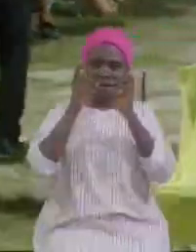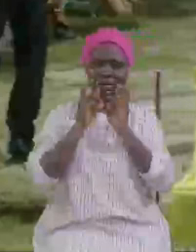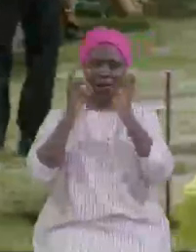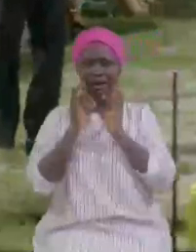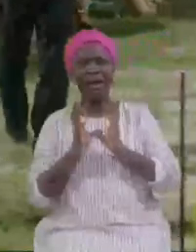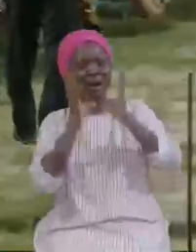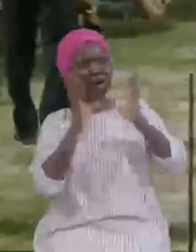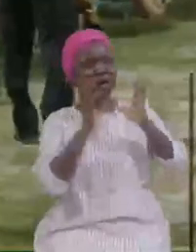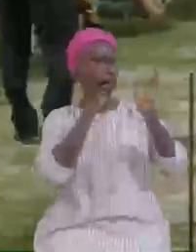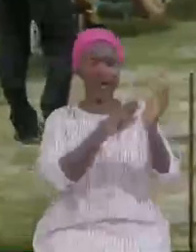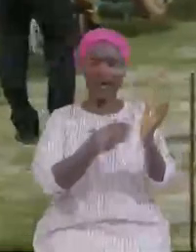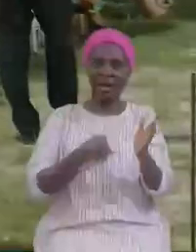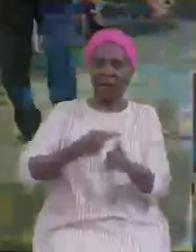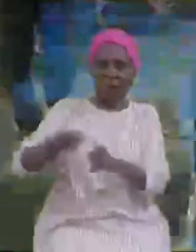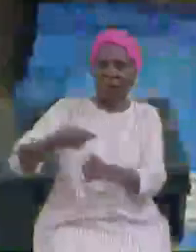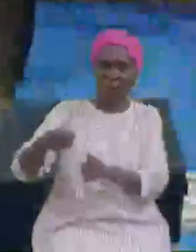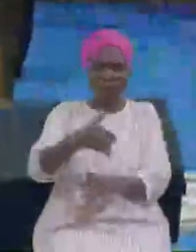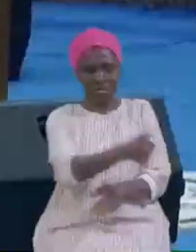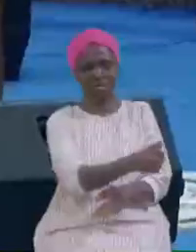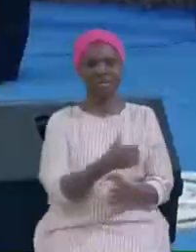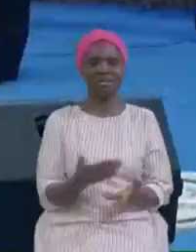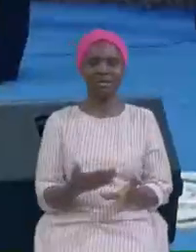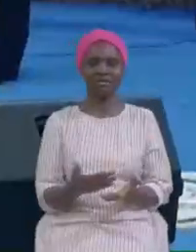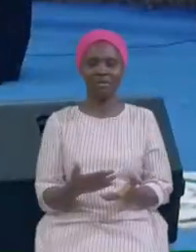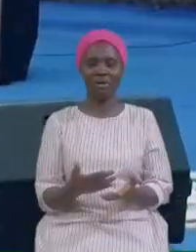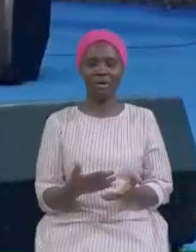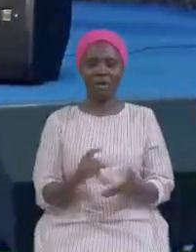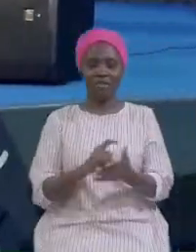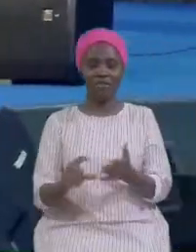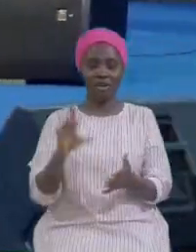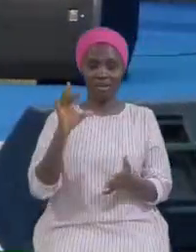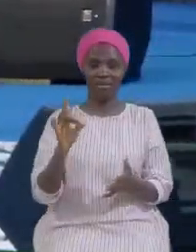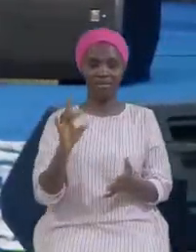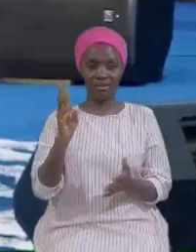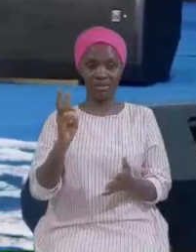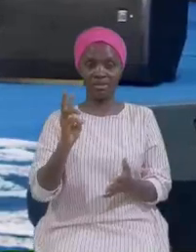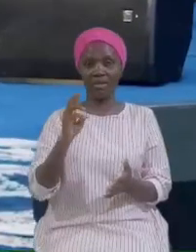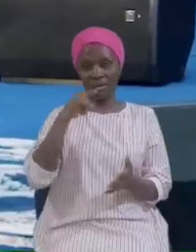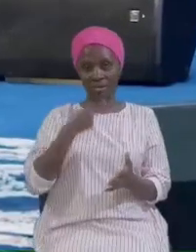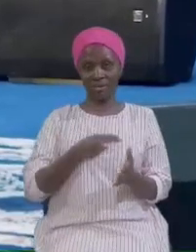Verset 6. On nous dit, ayant vu Jésus de loin,